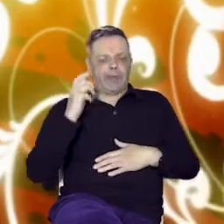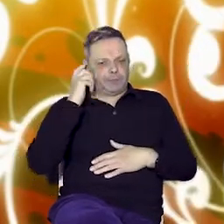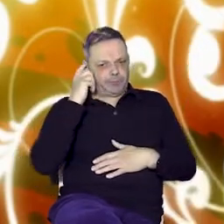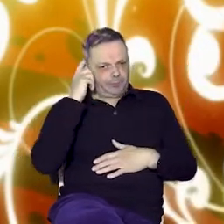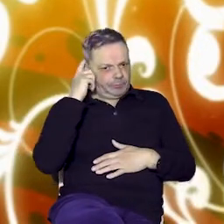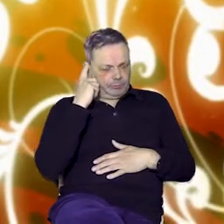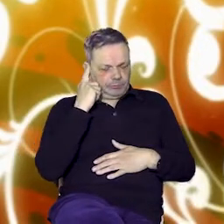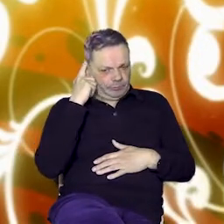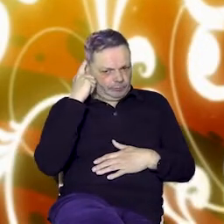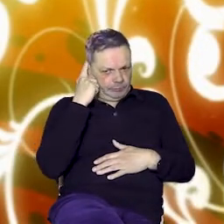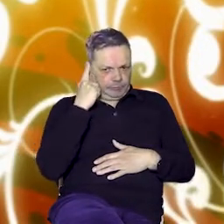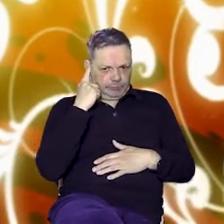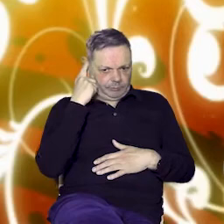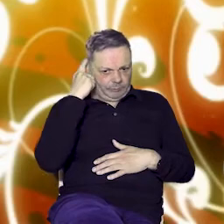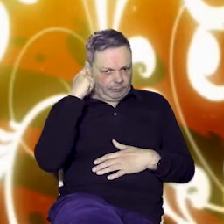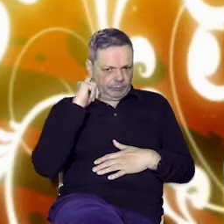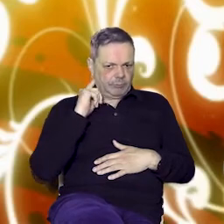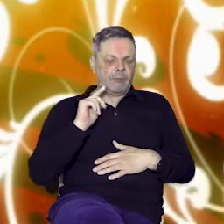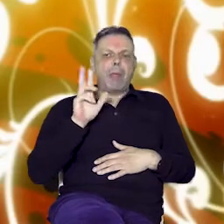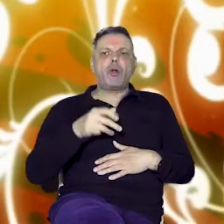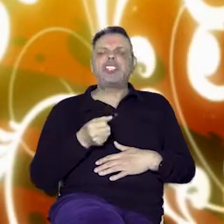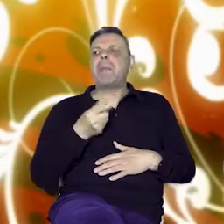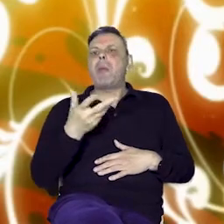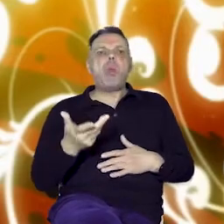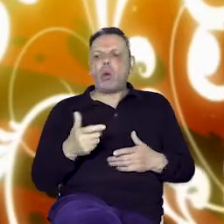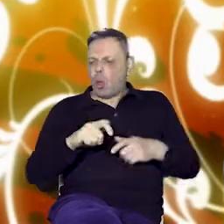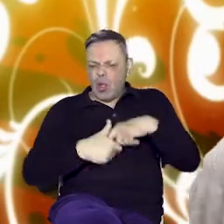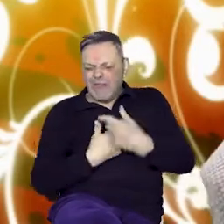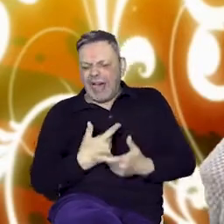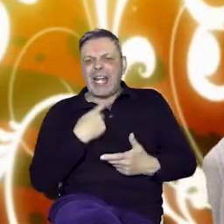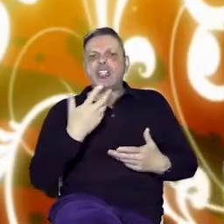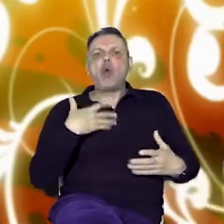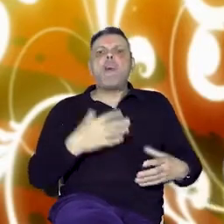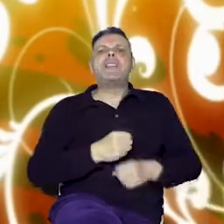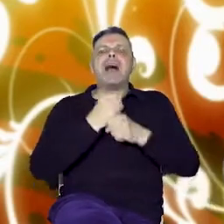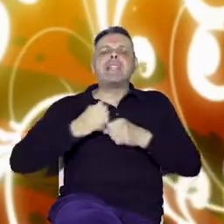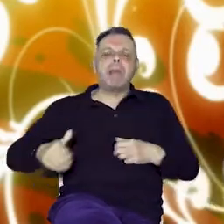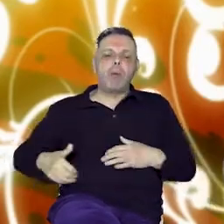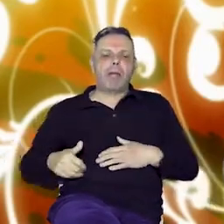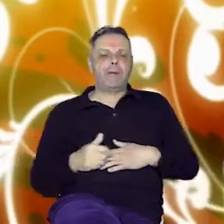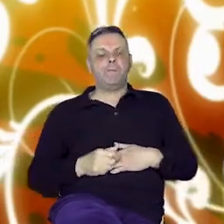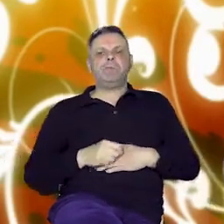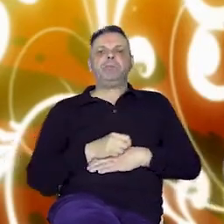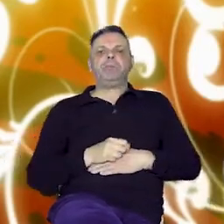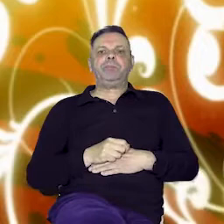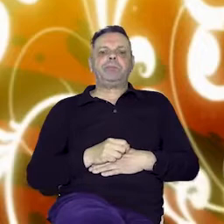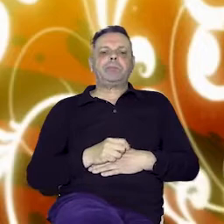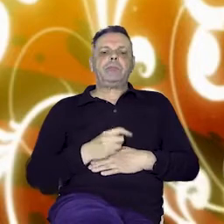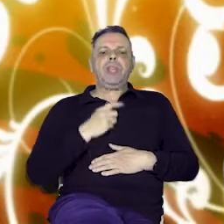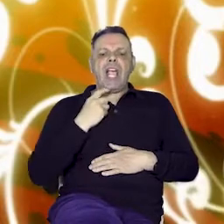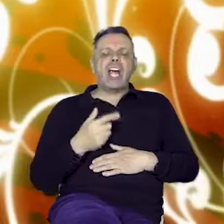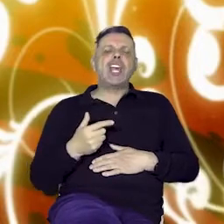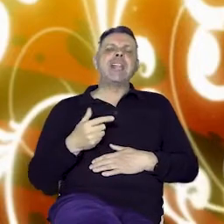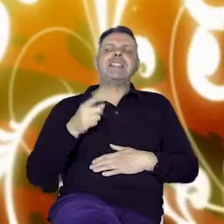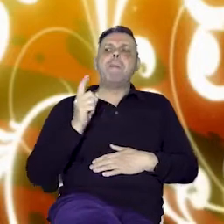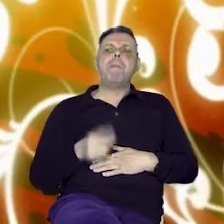u nekoliko namirnica reći koje bi spasile bubreg? Jer se kaže isto tako da se zaista mora